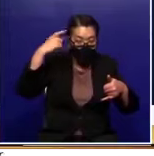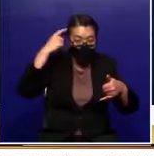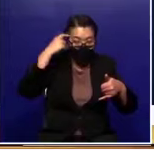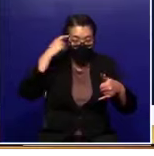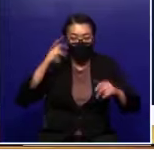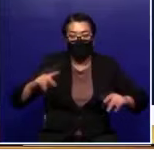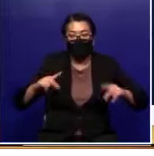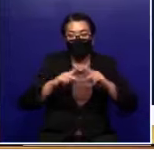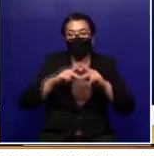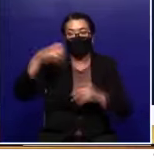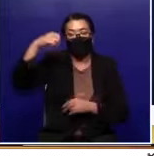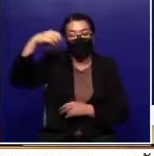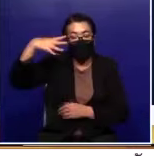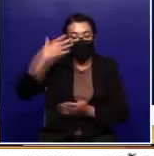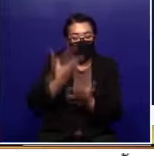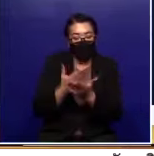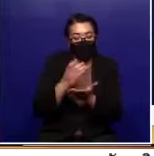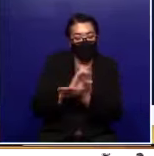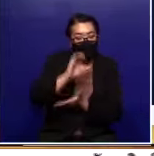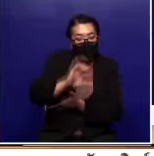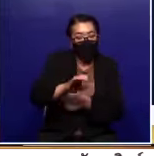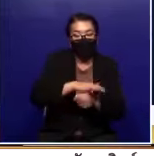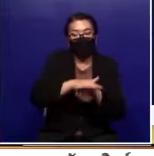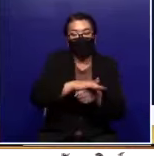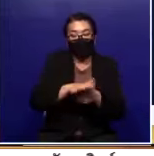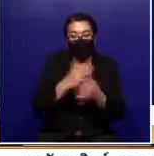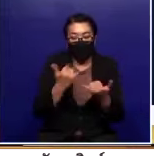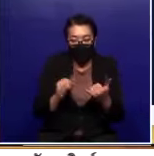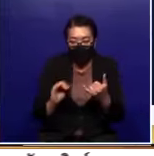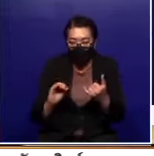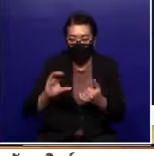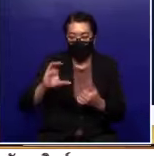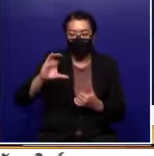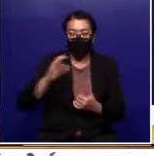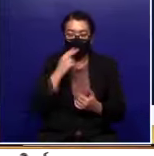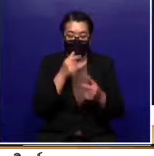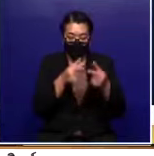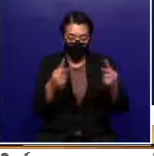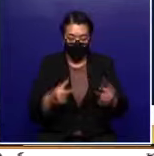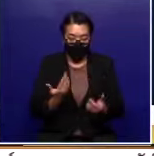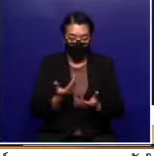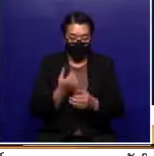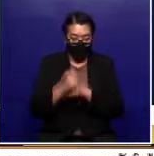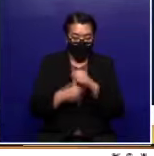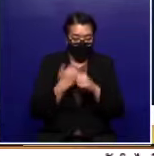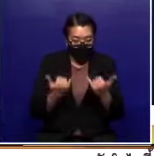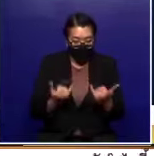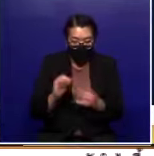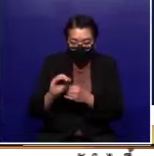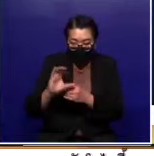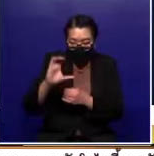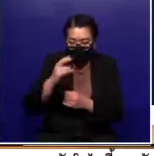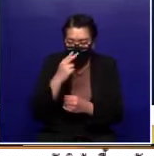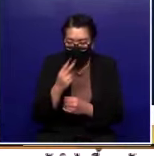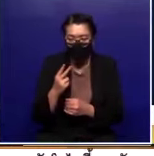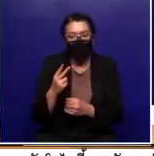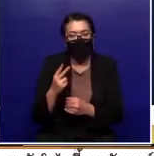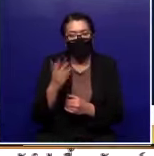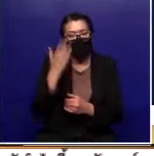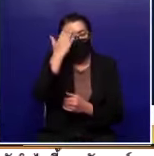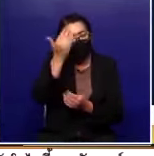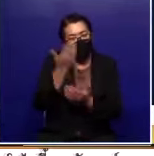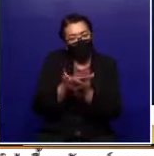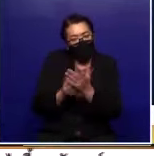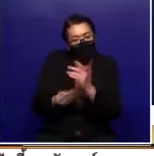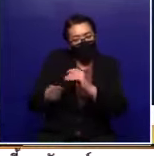านเนี่ยปกติงบมันไม่ค่อยเยอะปีนี้โป่งขึ้นมาฮะแล้วท่านดูในเล่มนะผมก็ไปดูรายละเอียดเอ๊ะมันโป่งขึ้นมาเพราะอะไรเดี๋ยวต้องไป